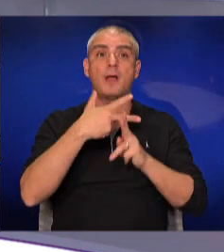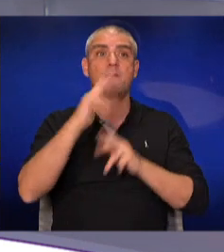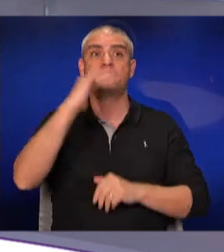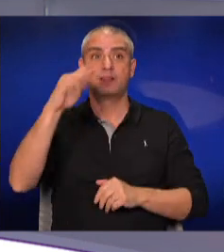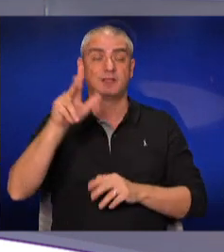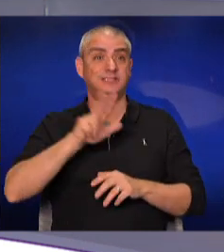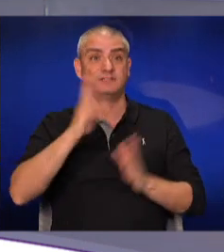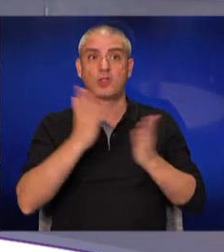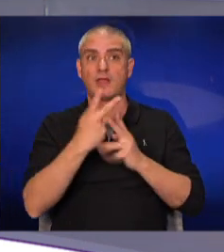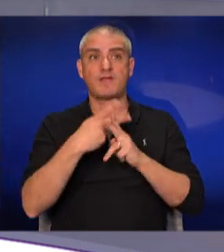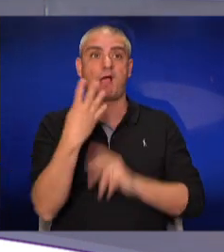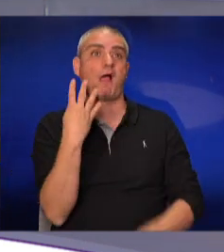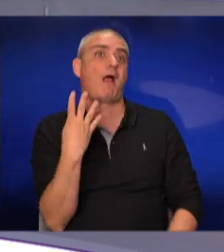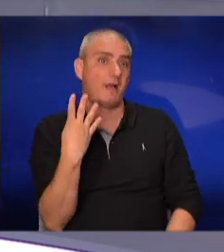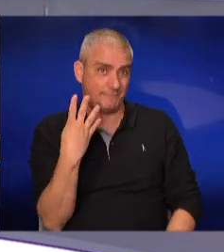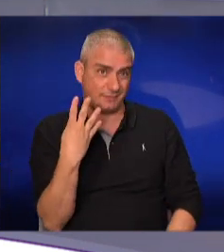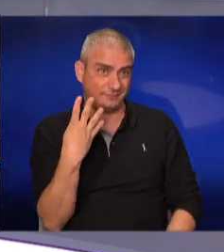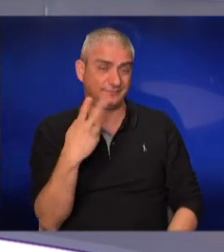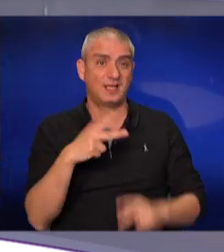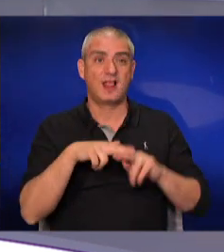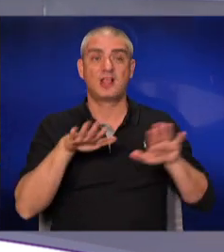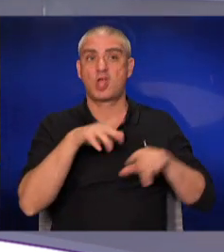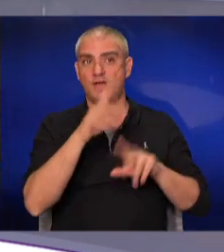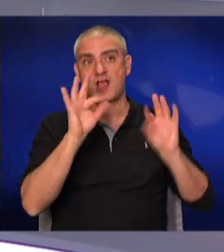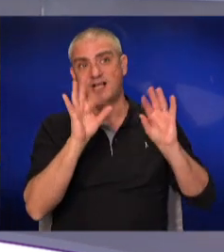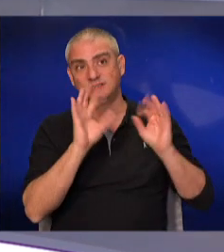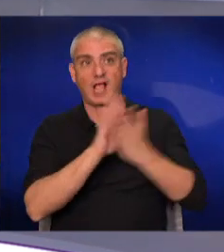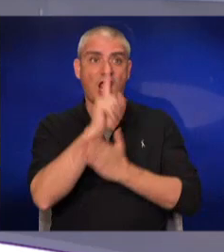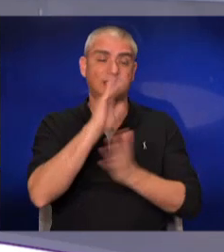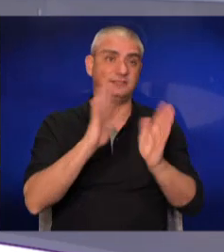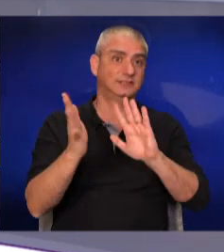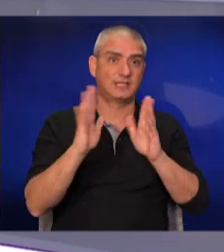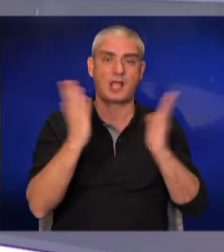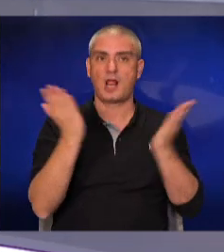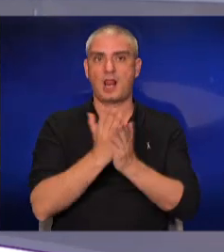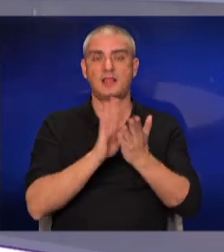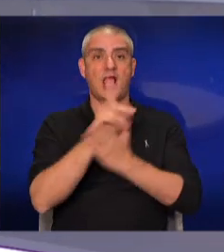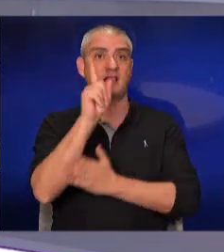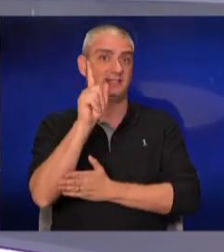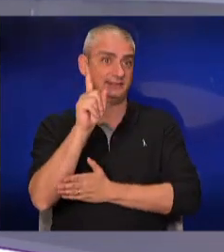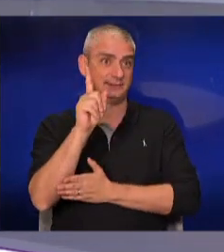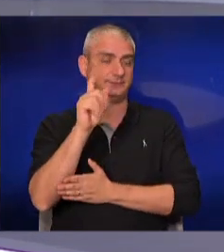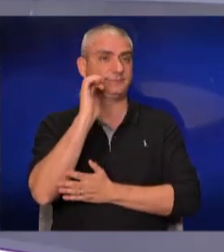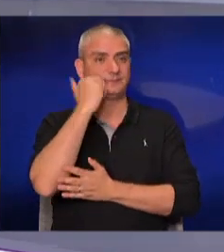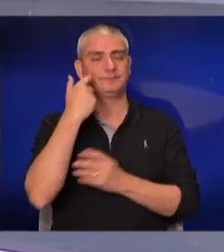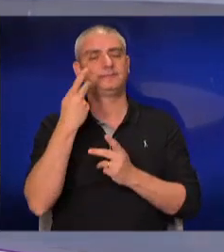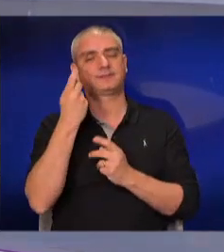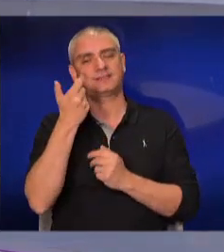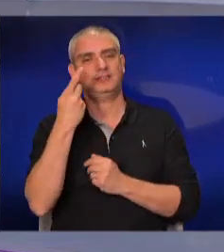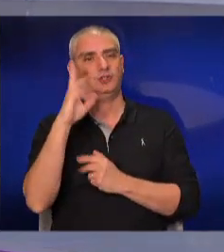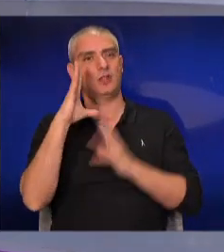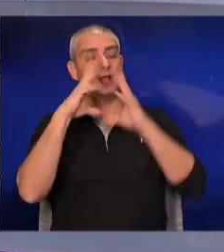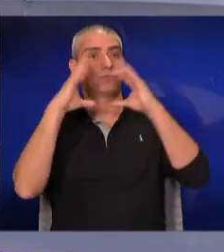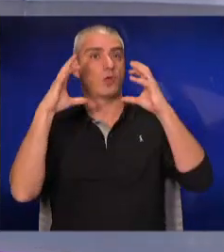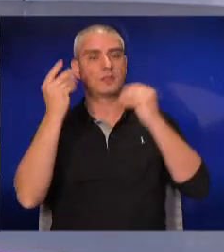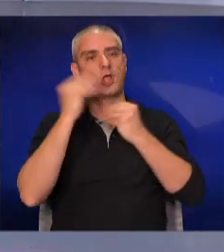בצפון הנגב רק 4 מעלות, לאורך מישור חוף 10-11, באילת 11 מעלות, מחר יהיה קצת יותר מעונן,